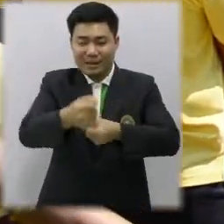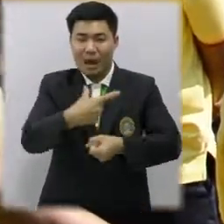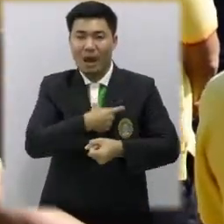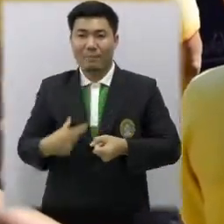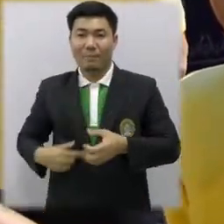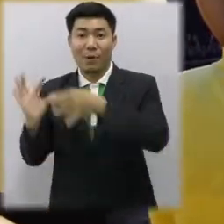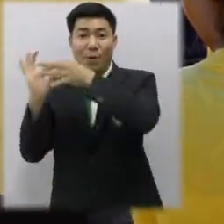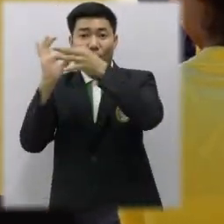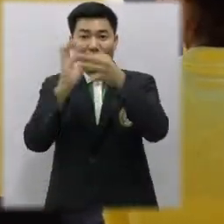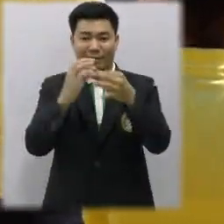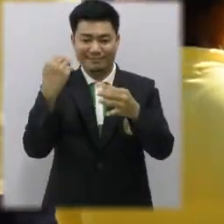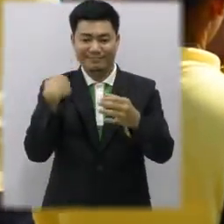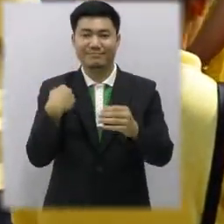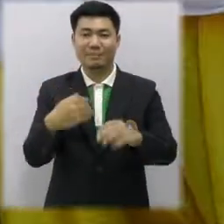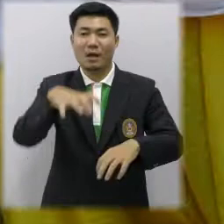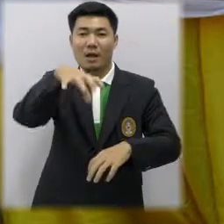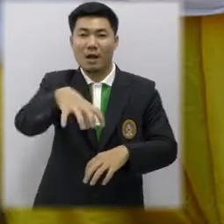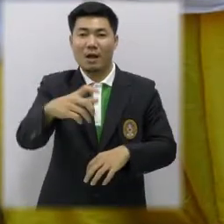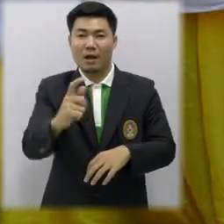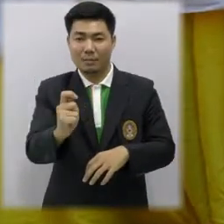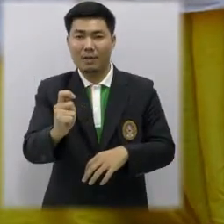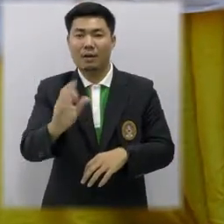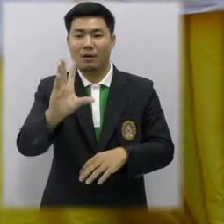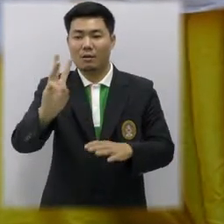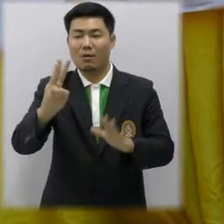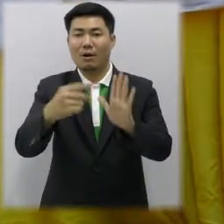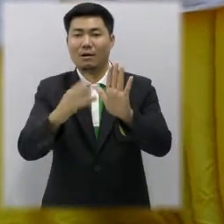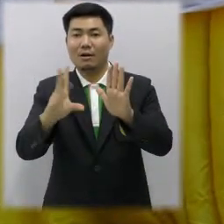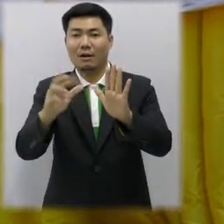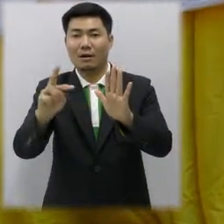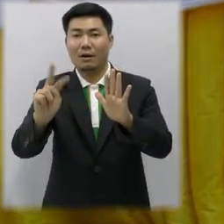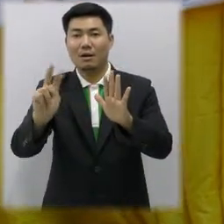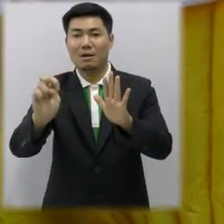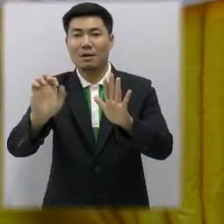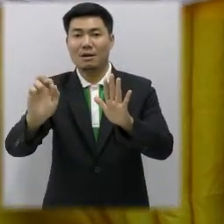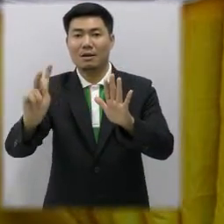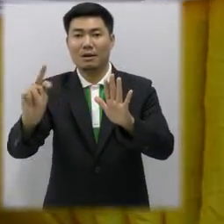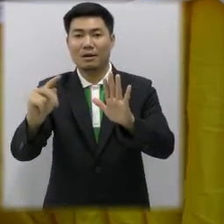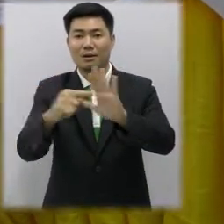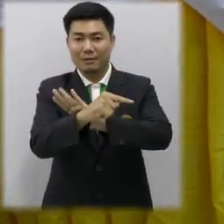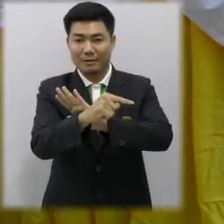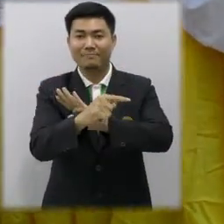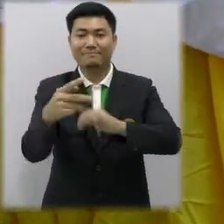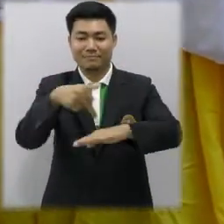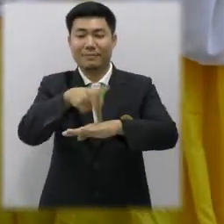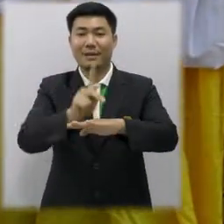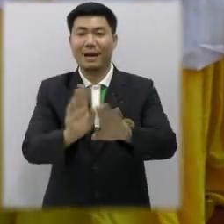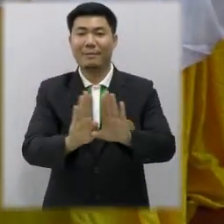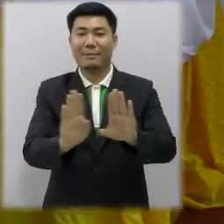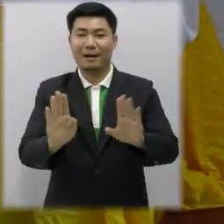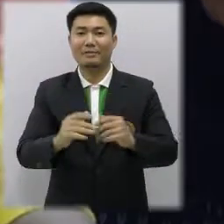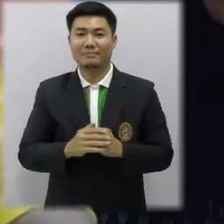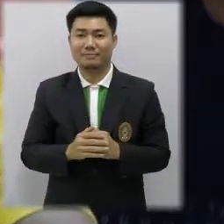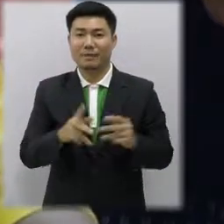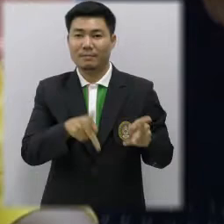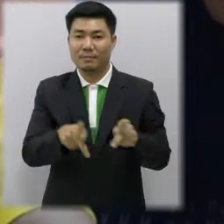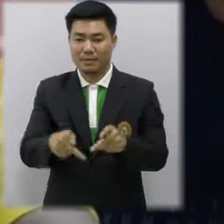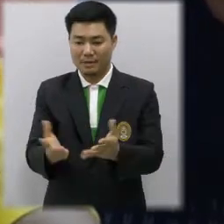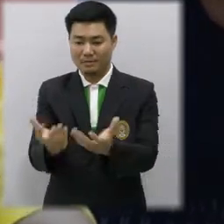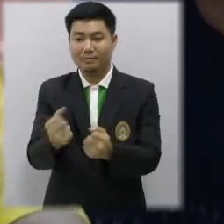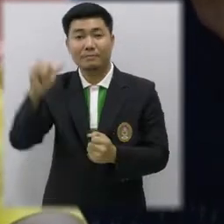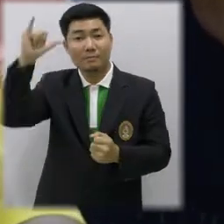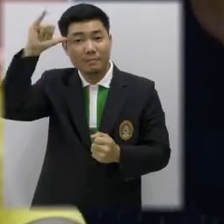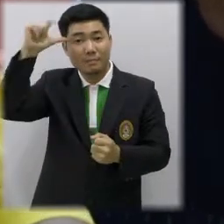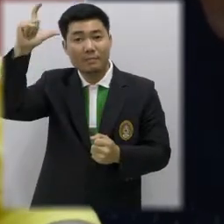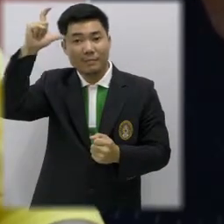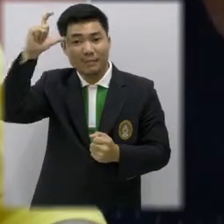กรตามพระราชดำริโดยมีนายวัชรินทร์รื่นทวินนายอำเภอเต่างอยเป็นประธานในพิธีพิ